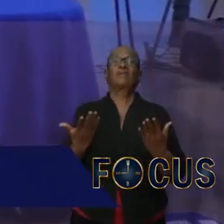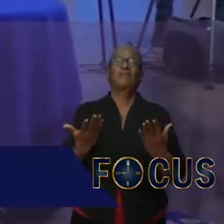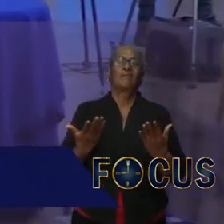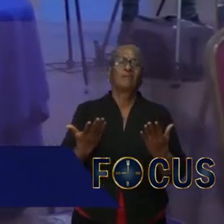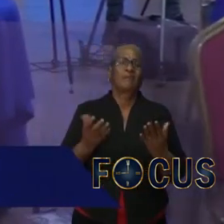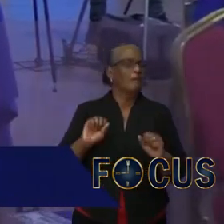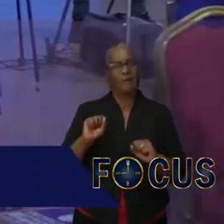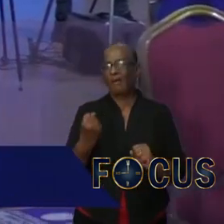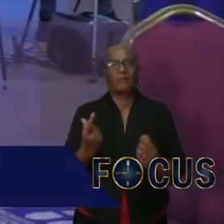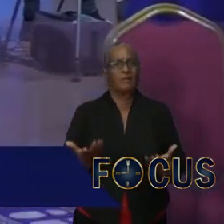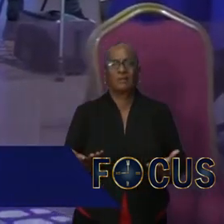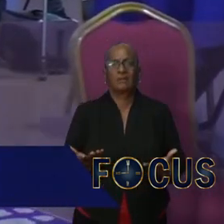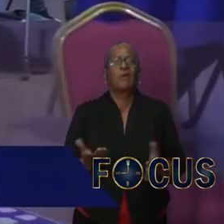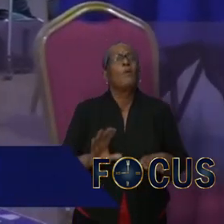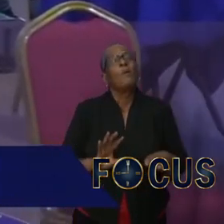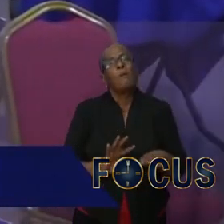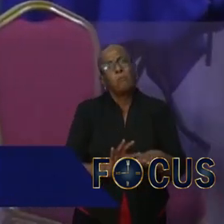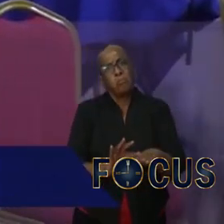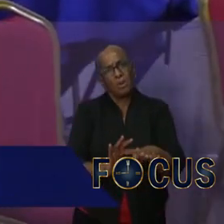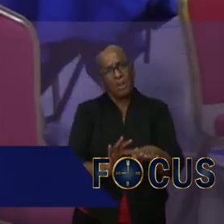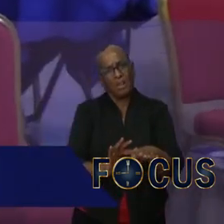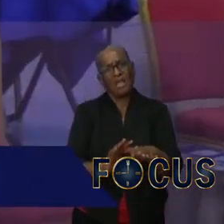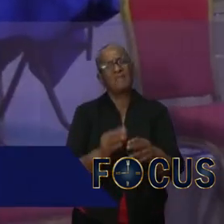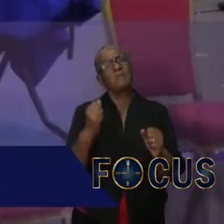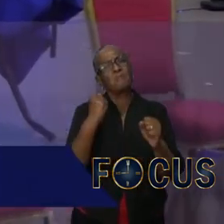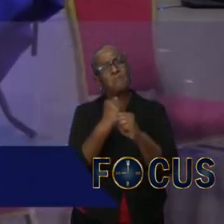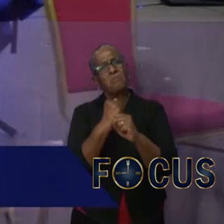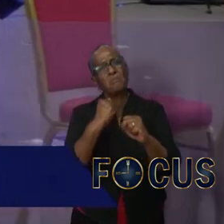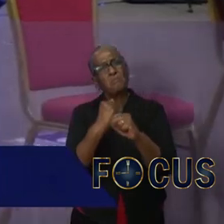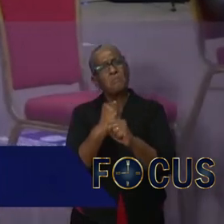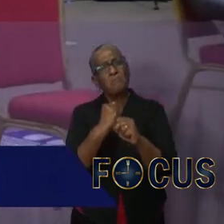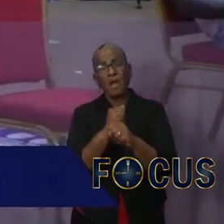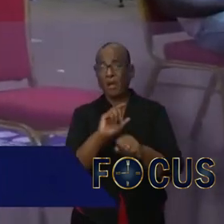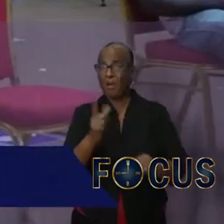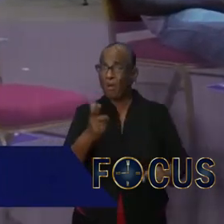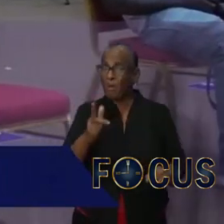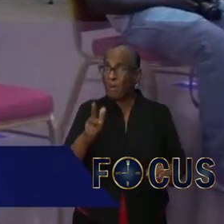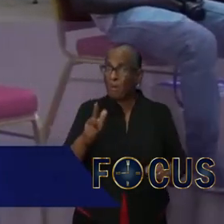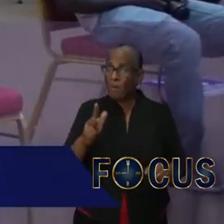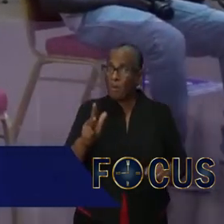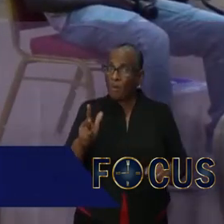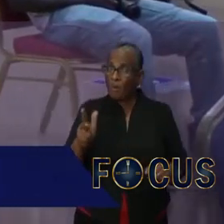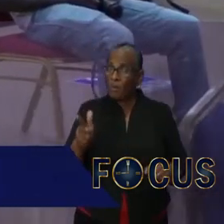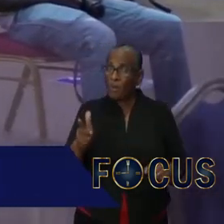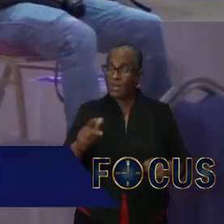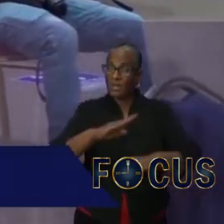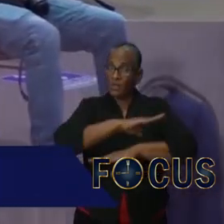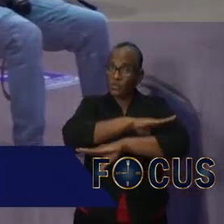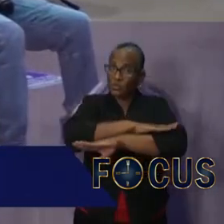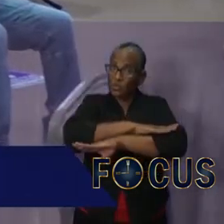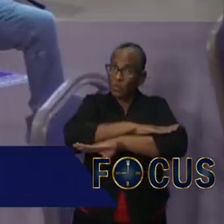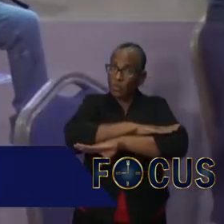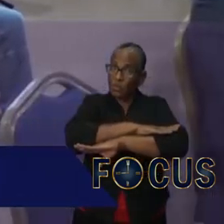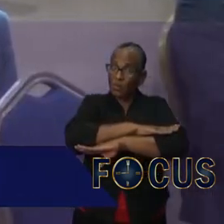ook beleid gemaakt. Dat wanneer de scholen in